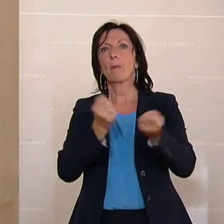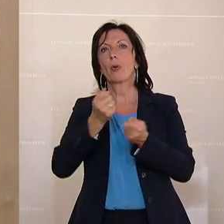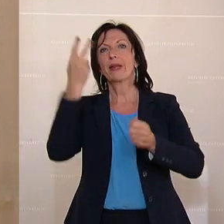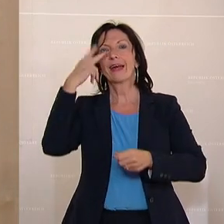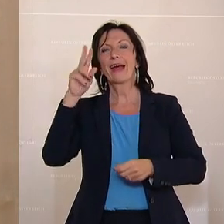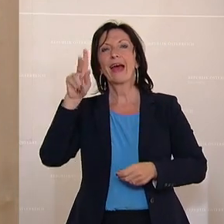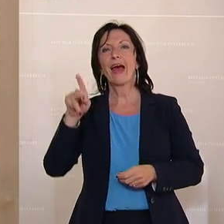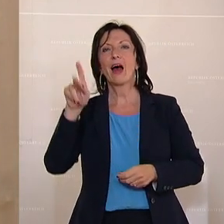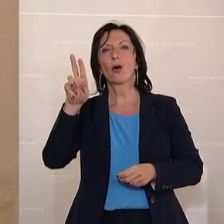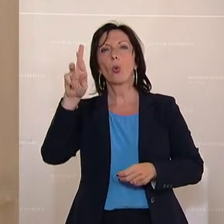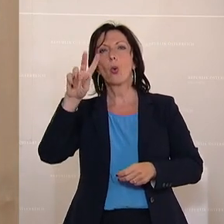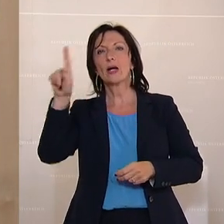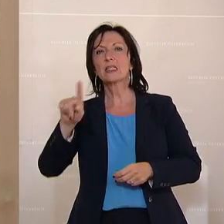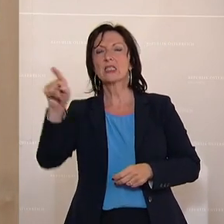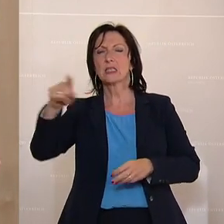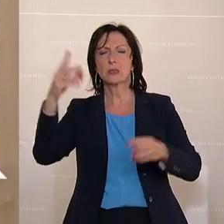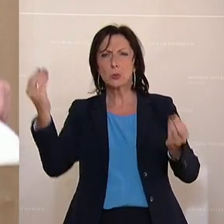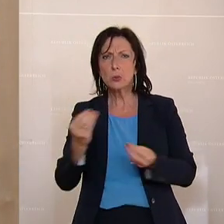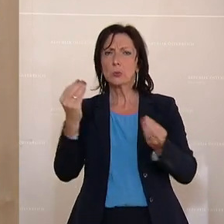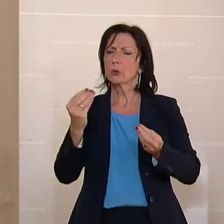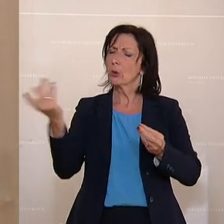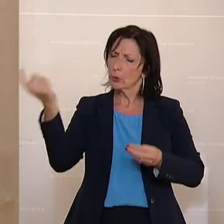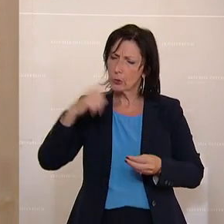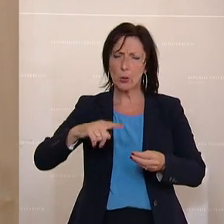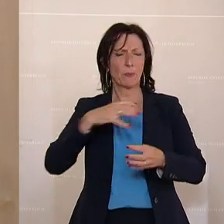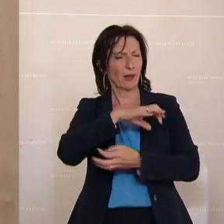bringt Chaos und Leid.